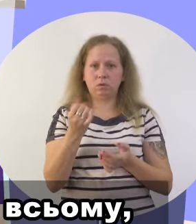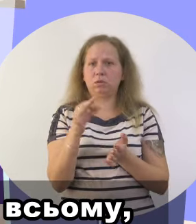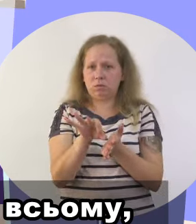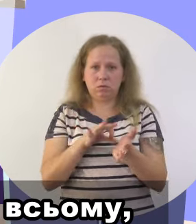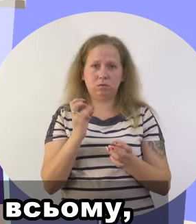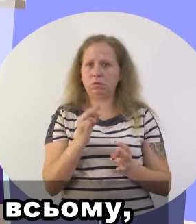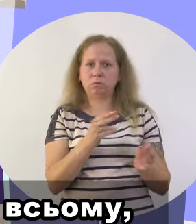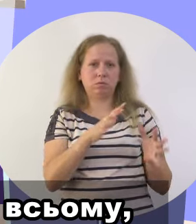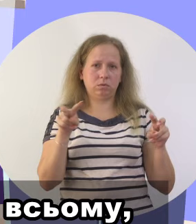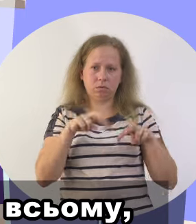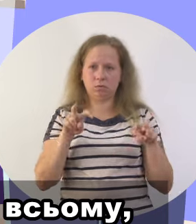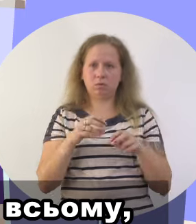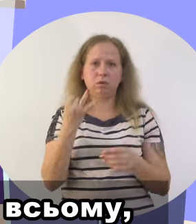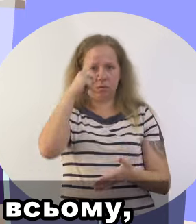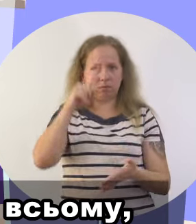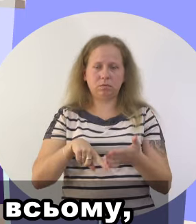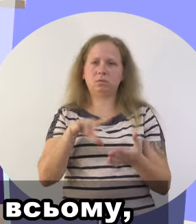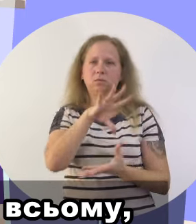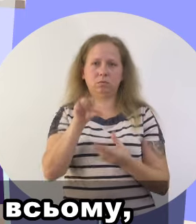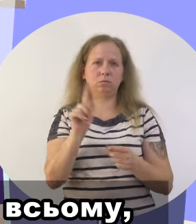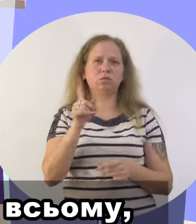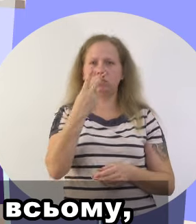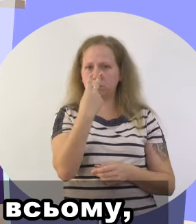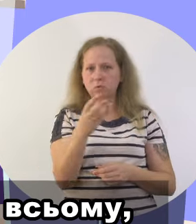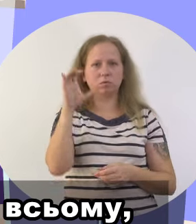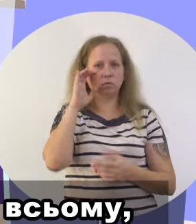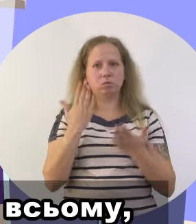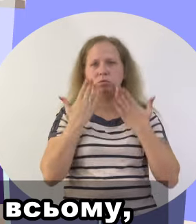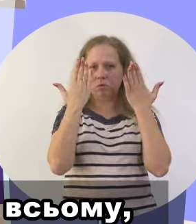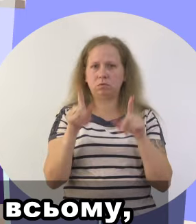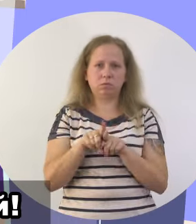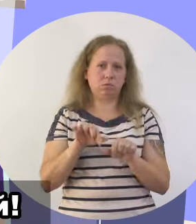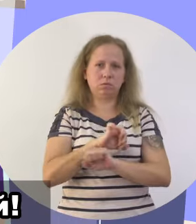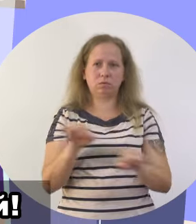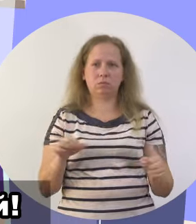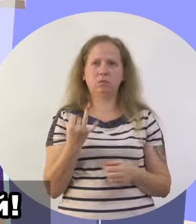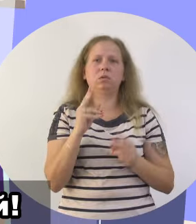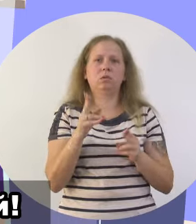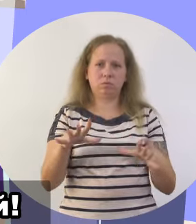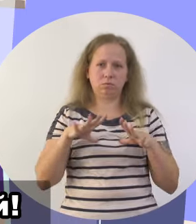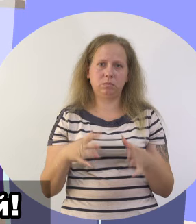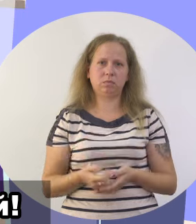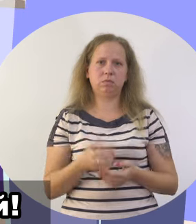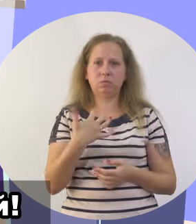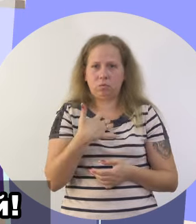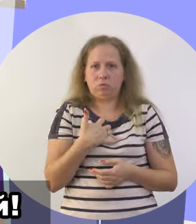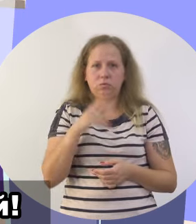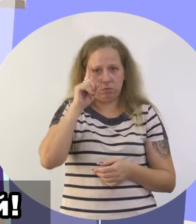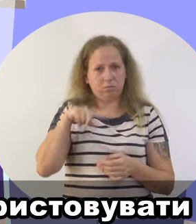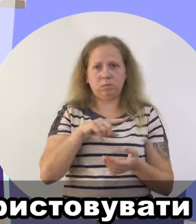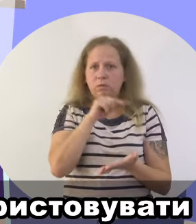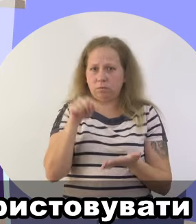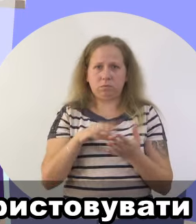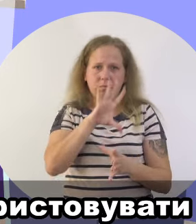не разберется. Но и верить всему, что смотришь, слушаешь и читаешь, тоже нельзя. И как же быть? Ведь хочется быть в курсе